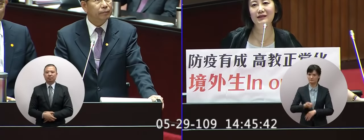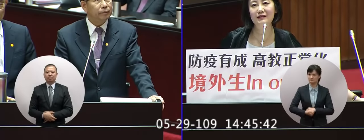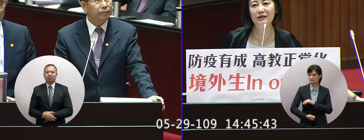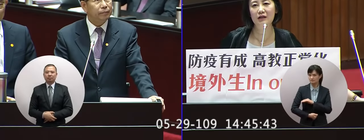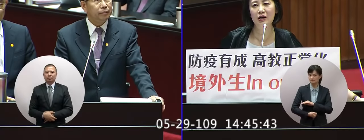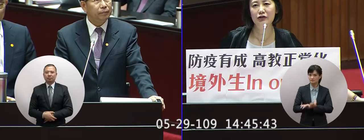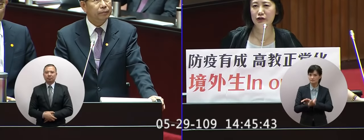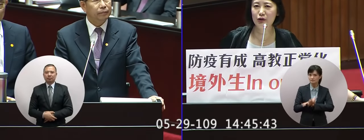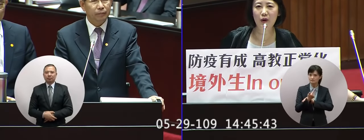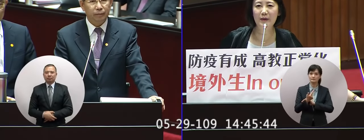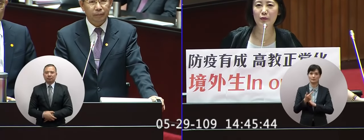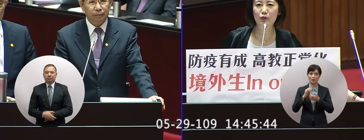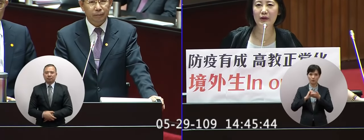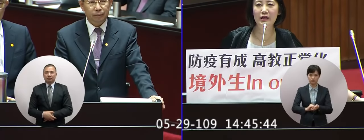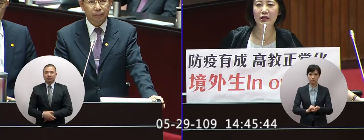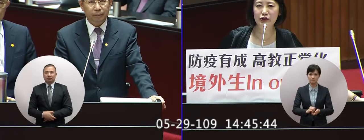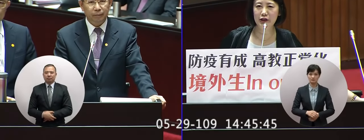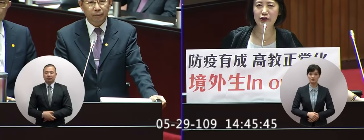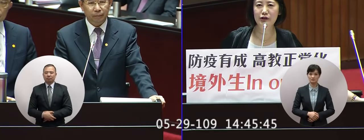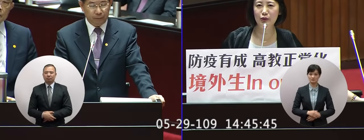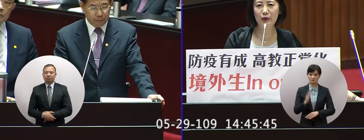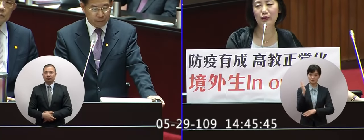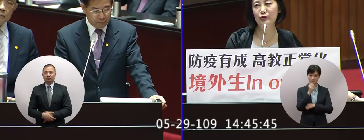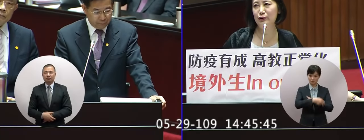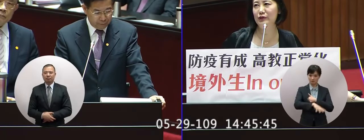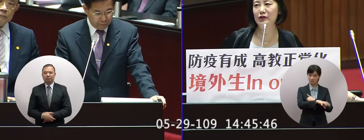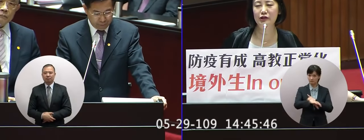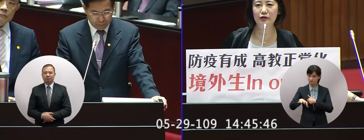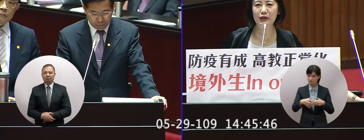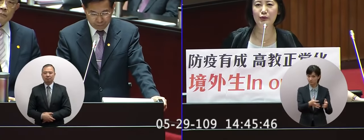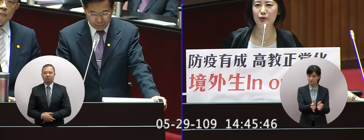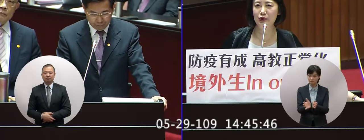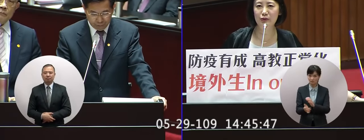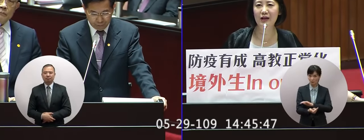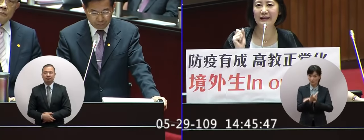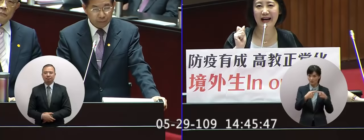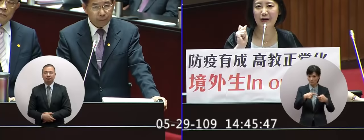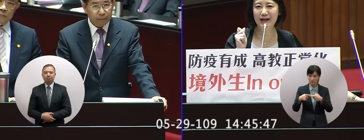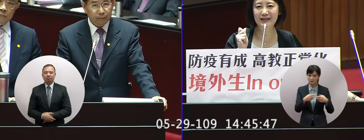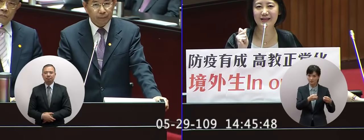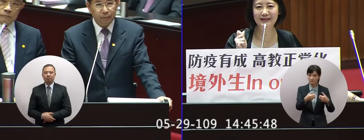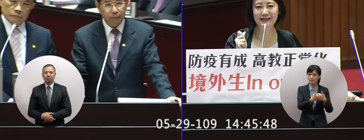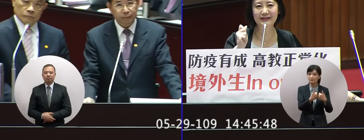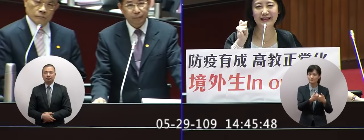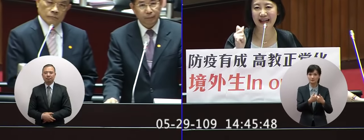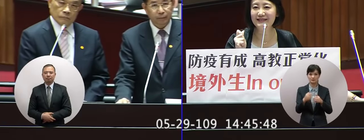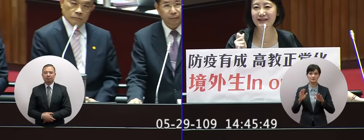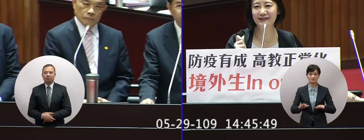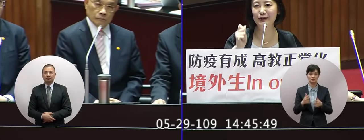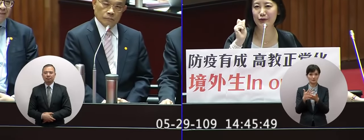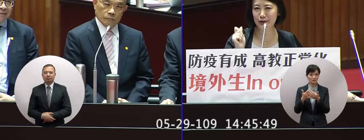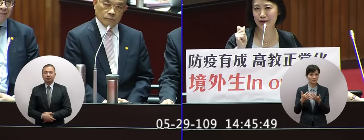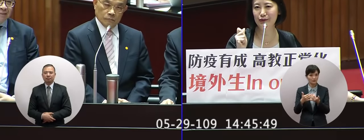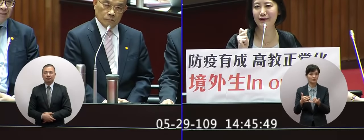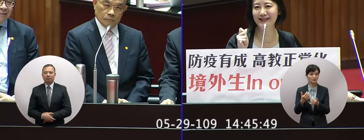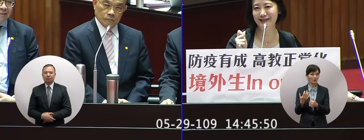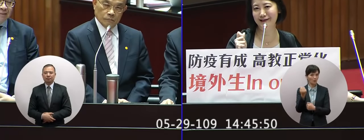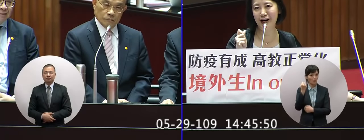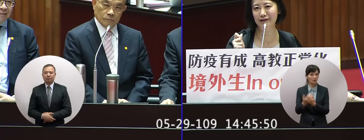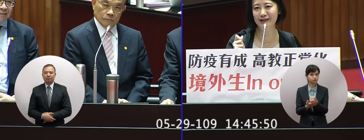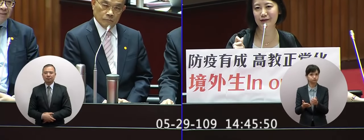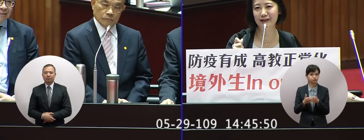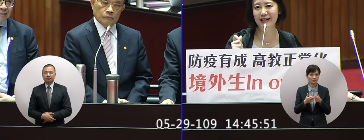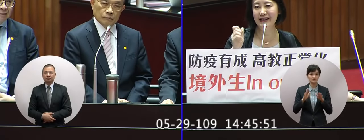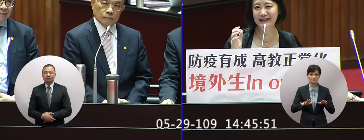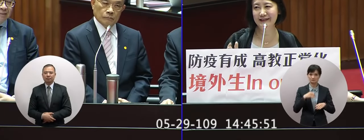策的时刻。这是跨部会，这个是维护学生受教权。我说台湾何其难得的学术外